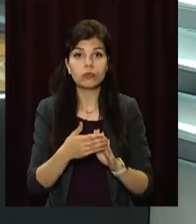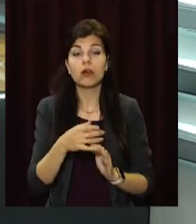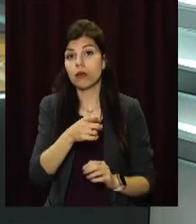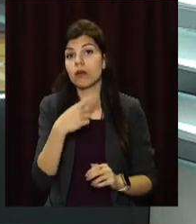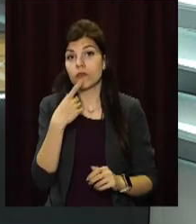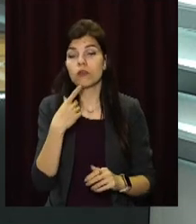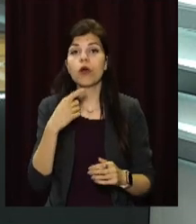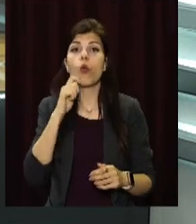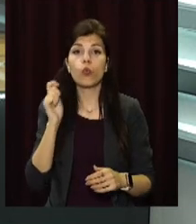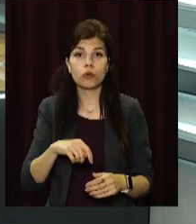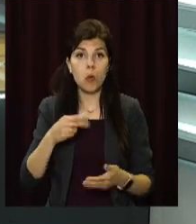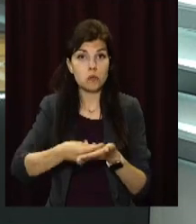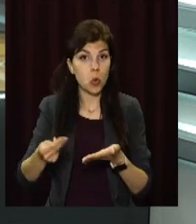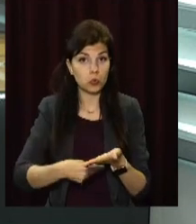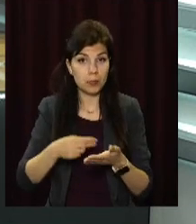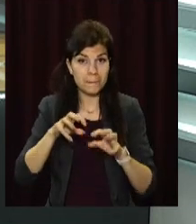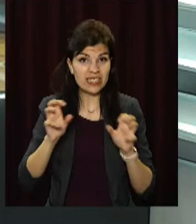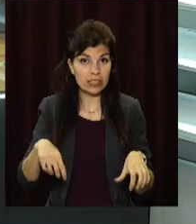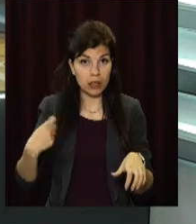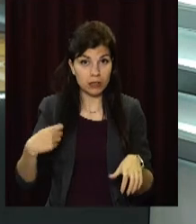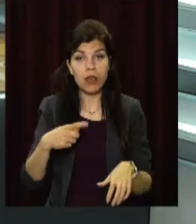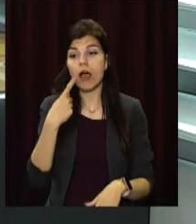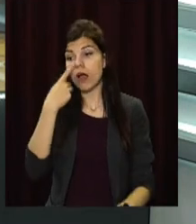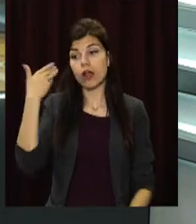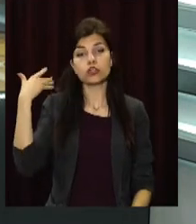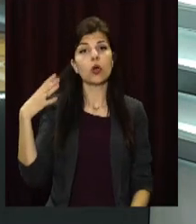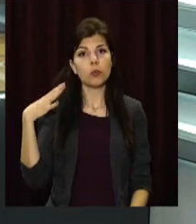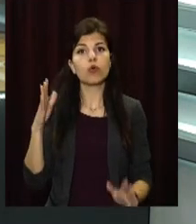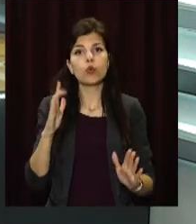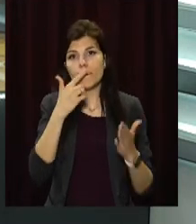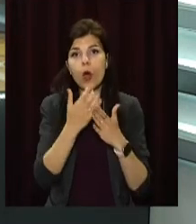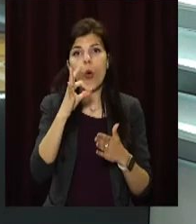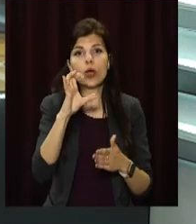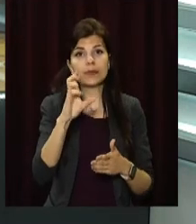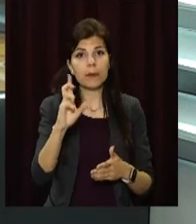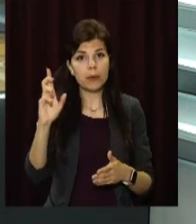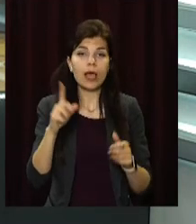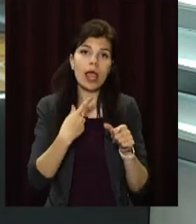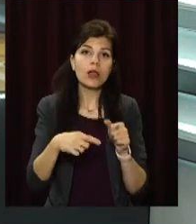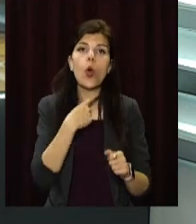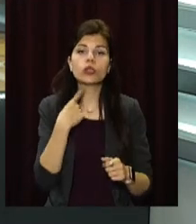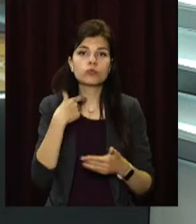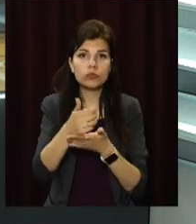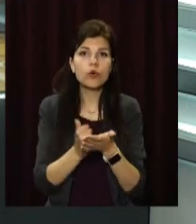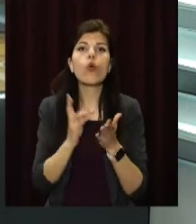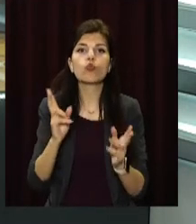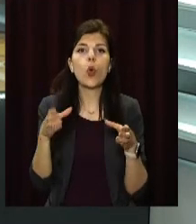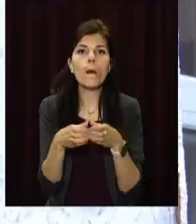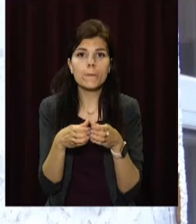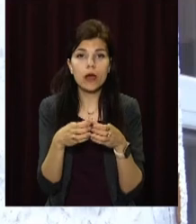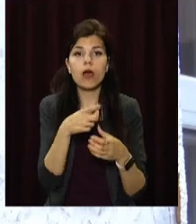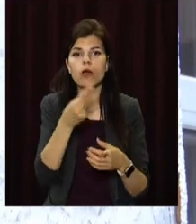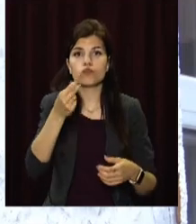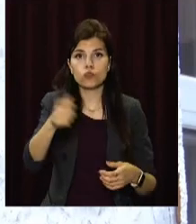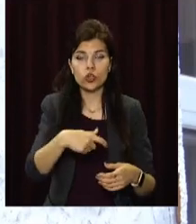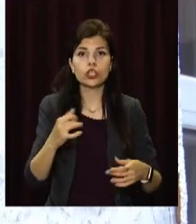підписав президент України. До цього споживачі мали зобов'язання лише перед ОСББ або обслуговуючими компаніями. Вони стягували